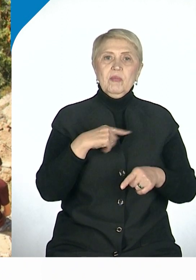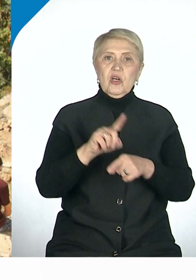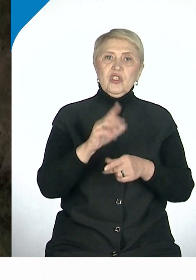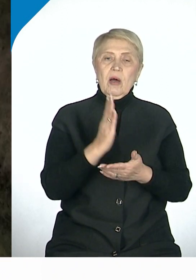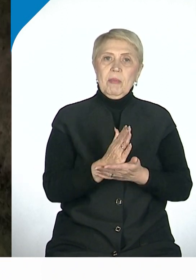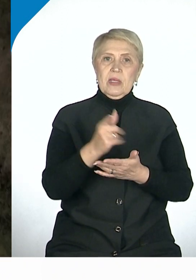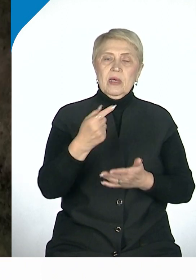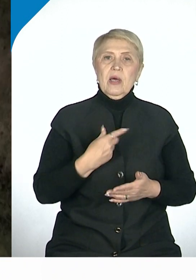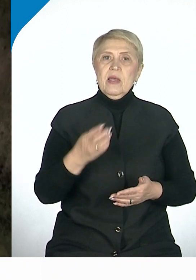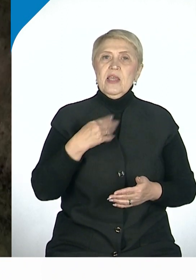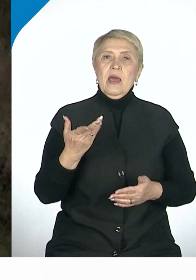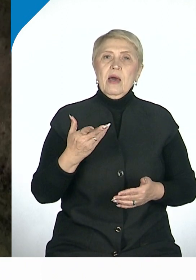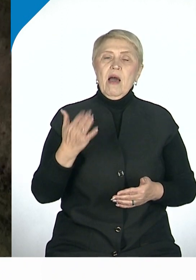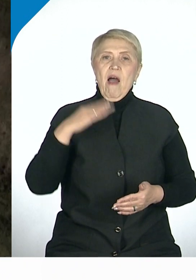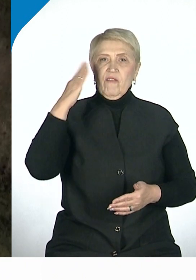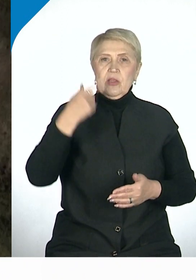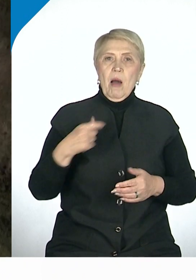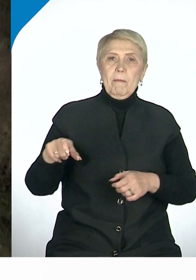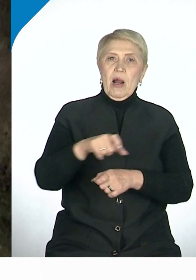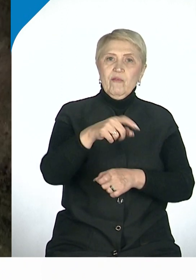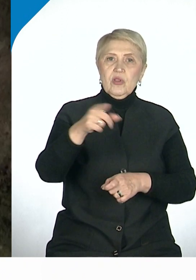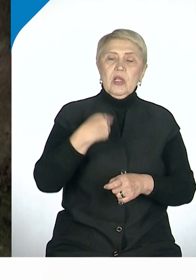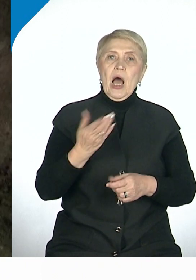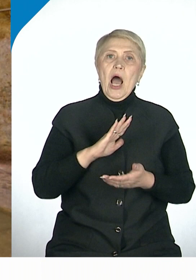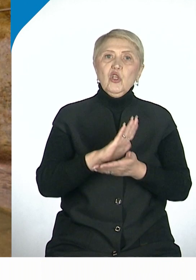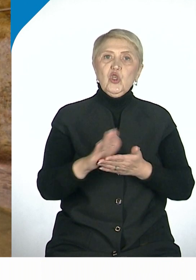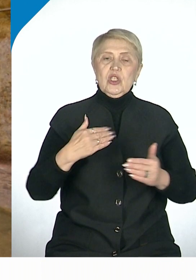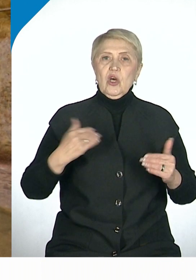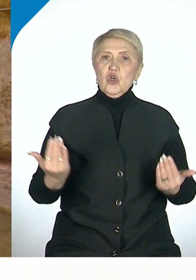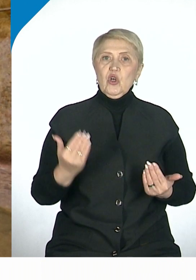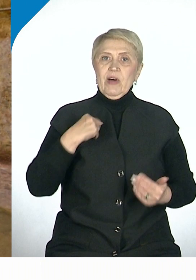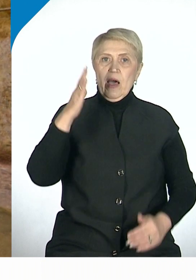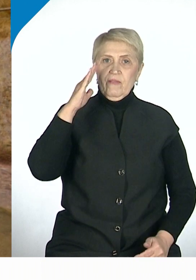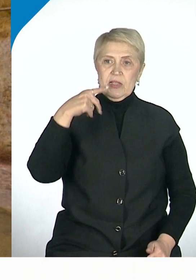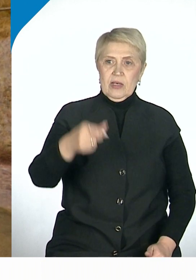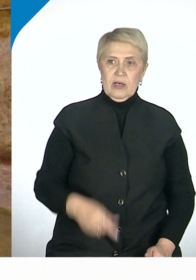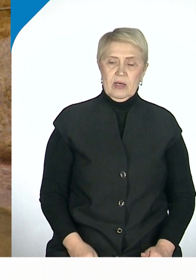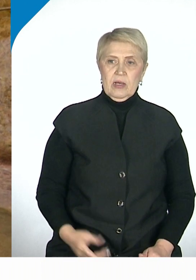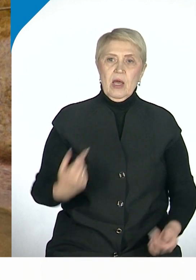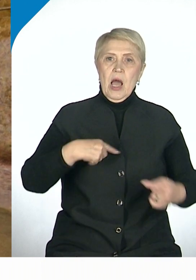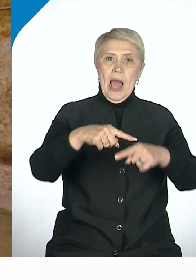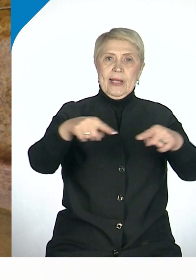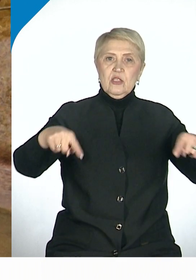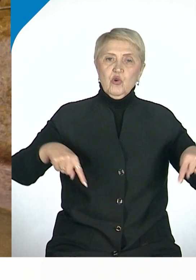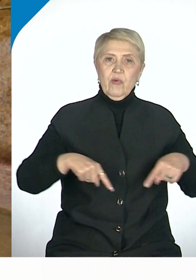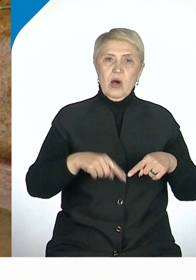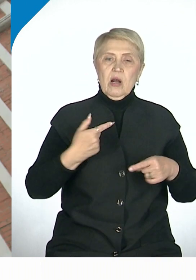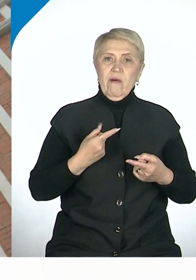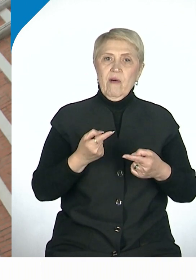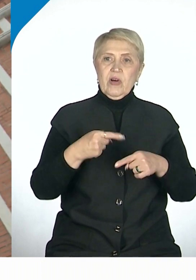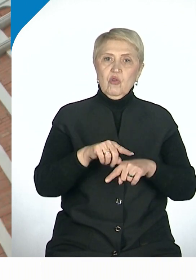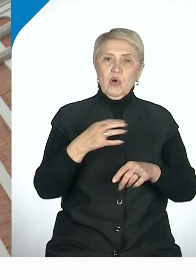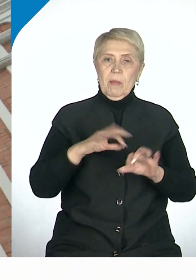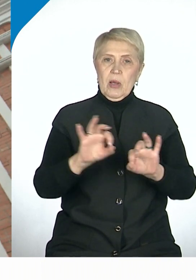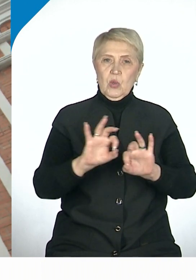а природная, живая. Талый снег, дождь или вода из открытого водоема. Резервуар, от которого идут